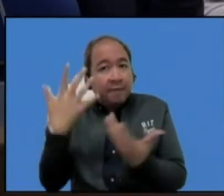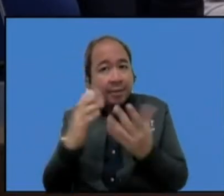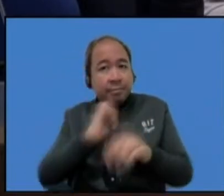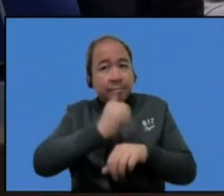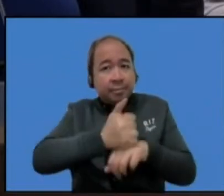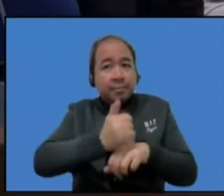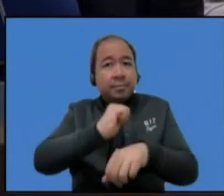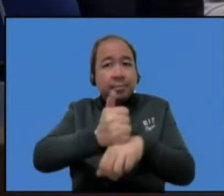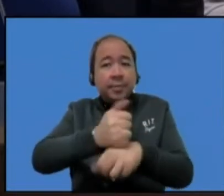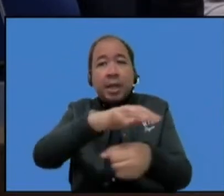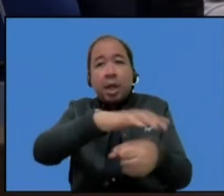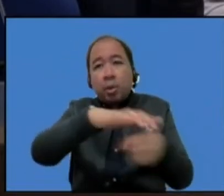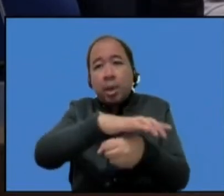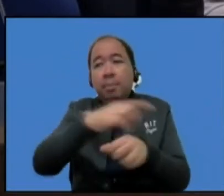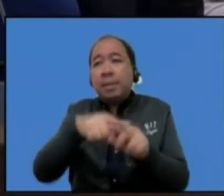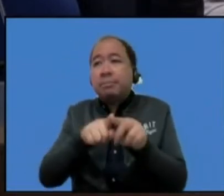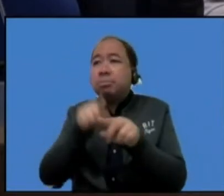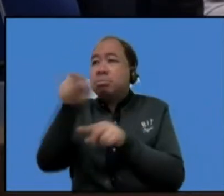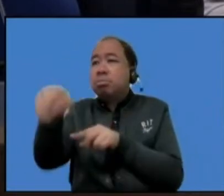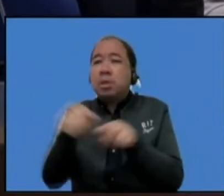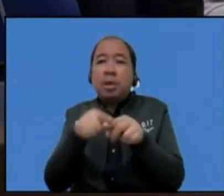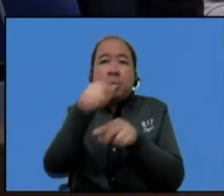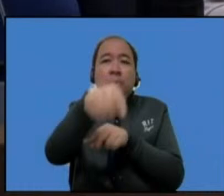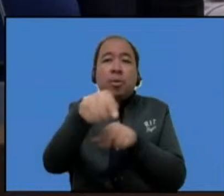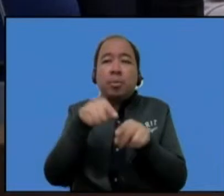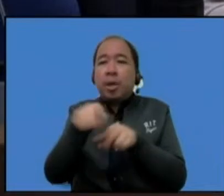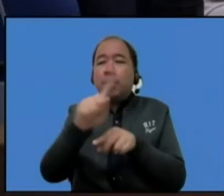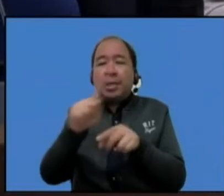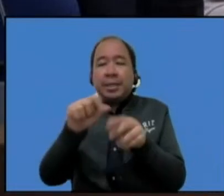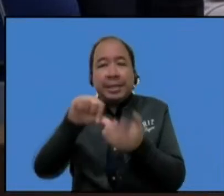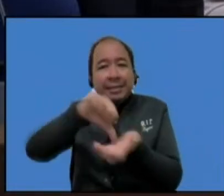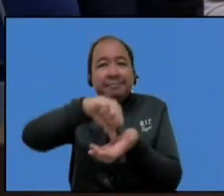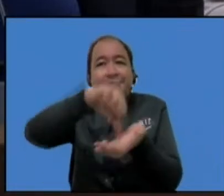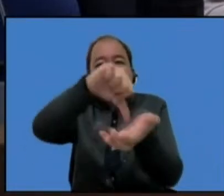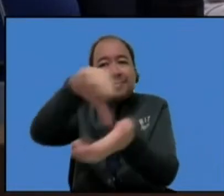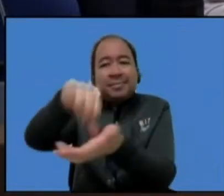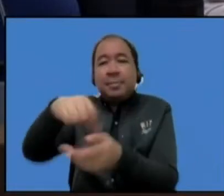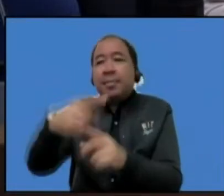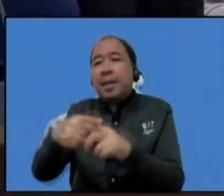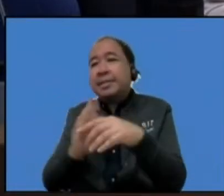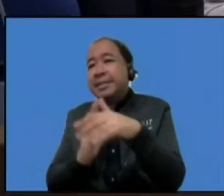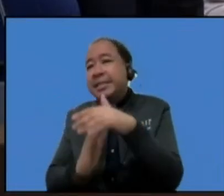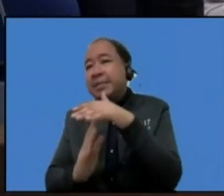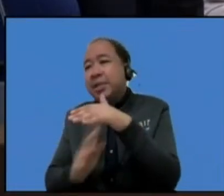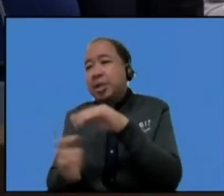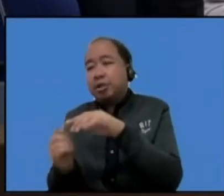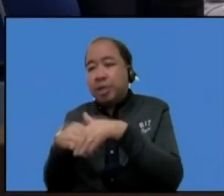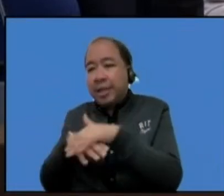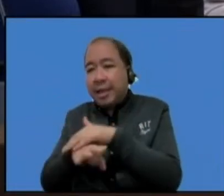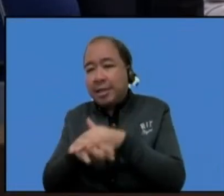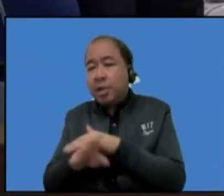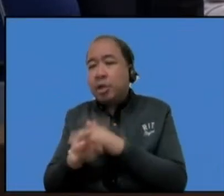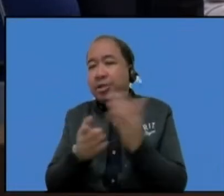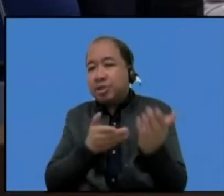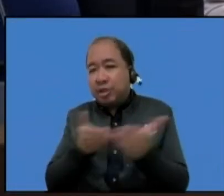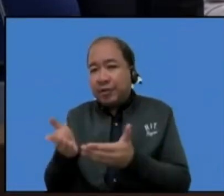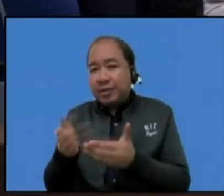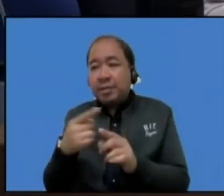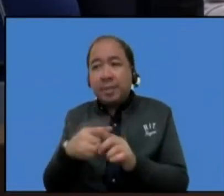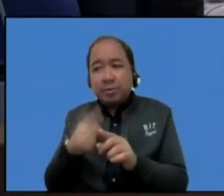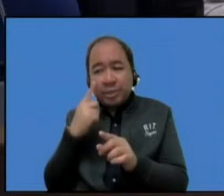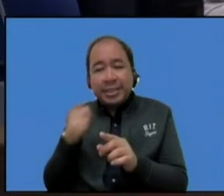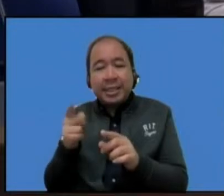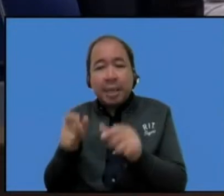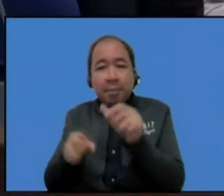外国人的聚居区建立移民事务服务站、各级服务中心和站